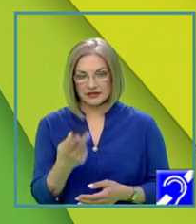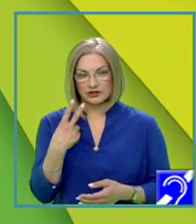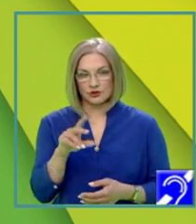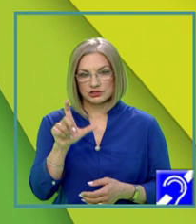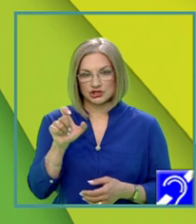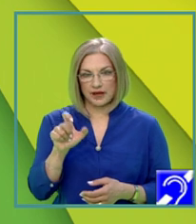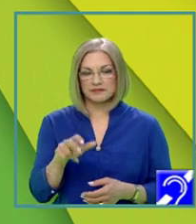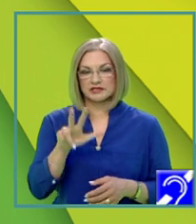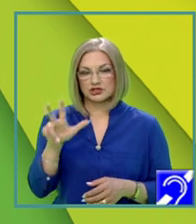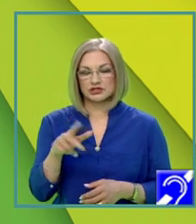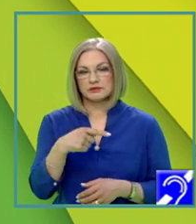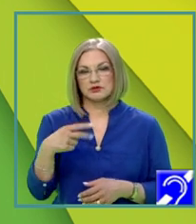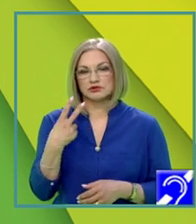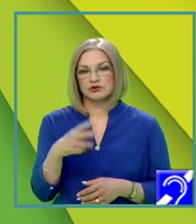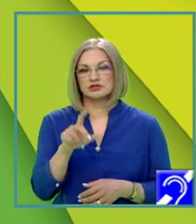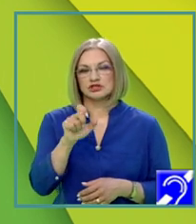273